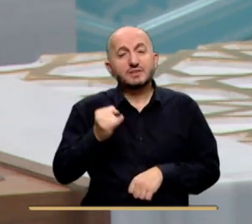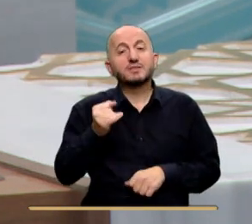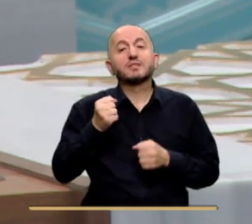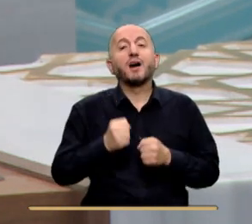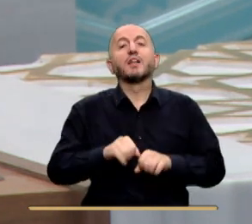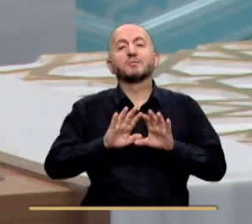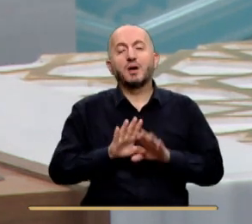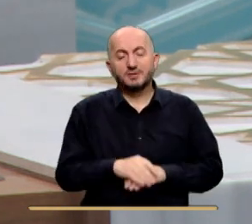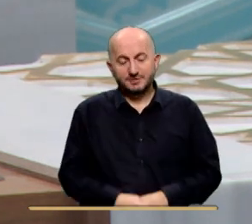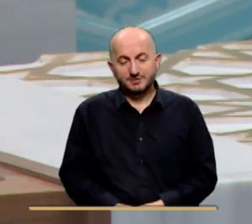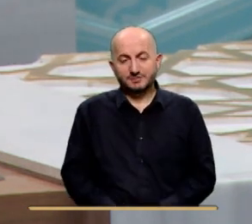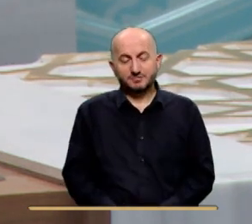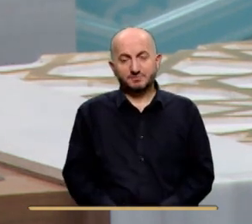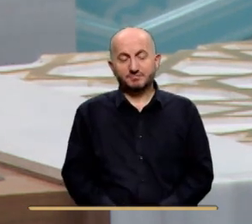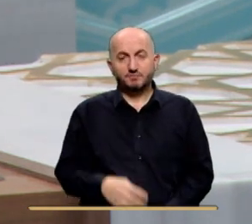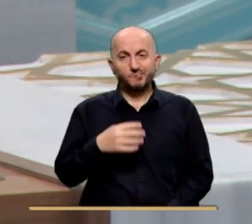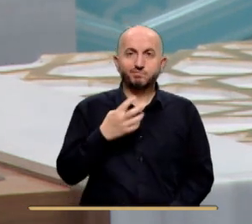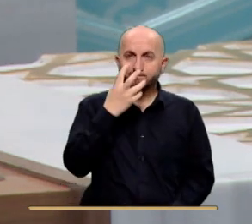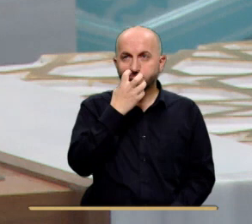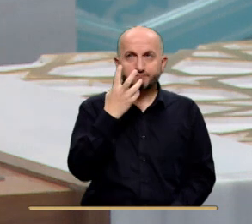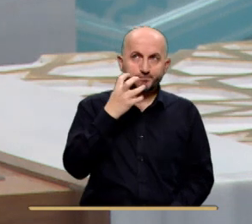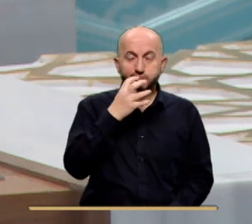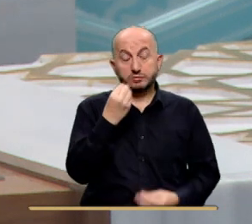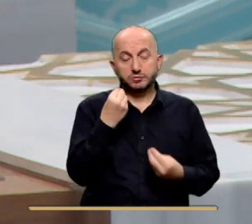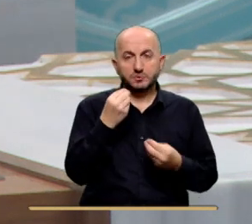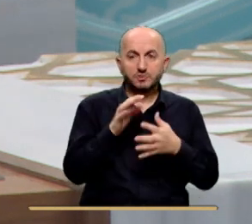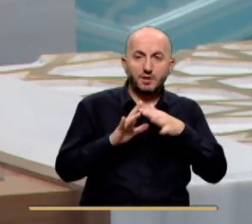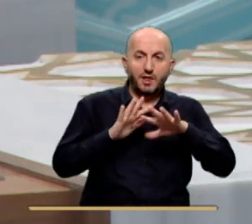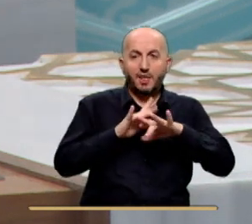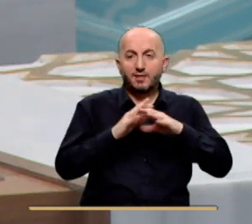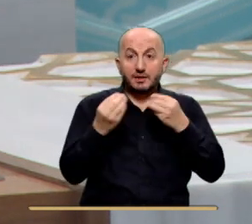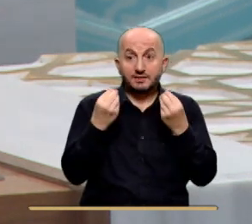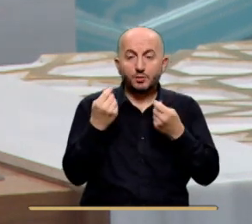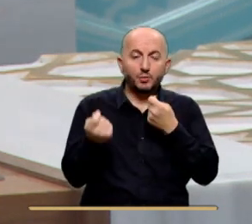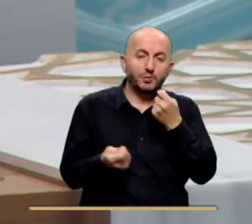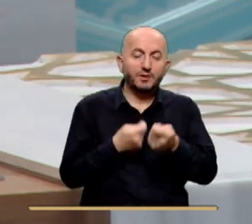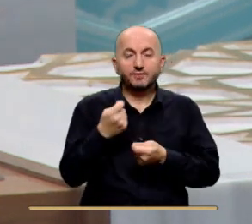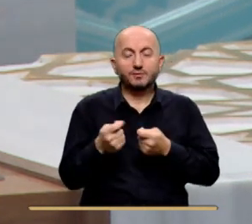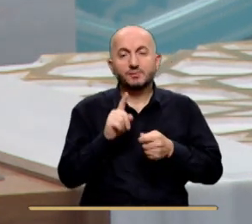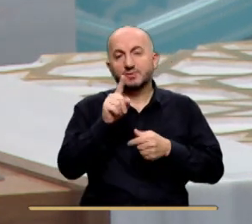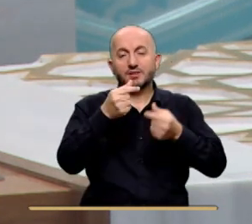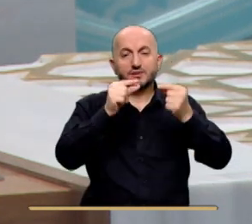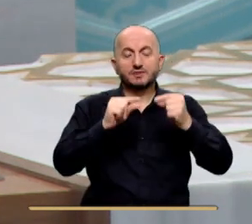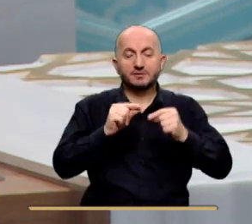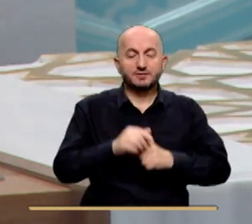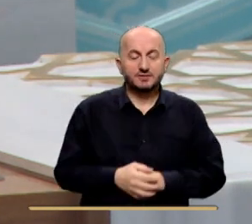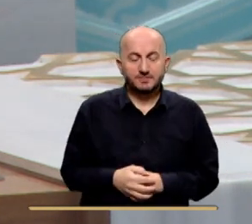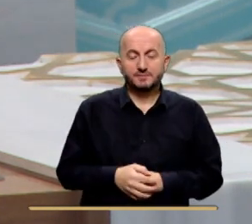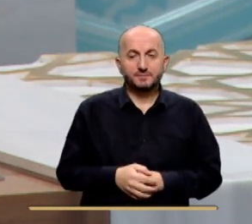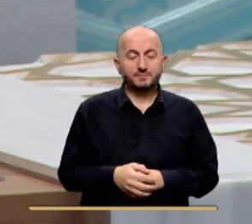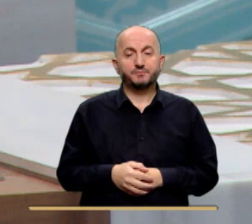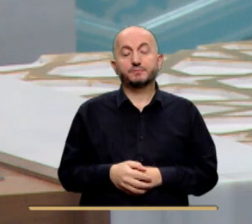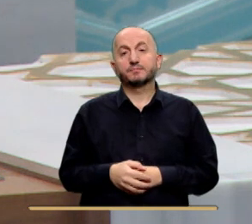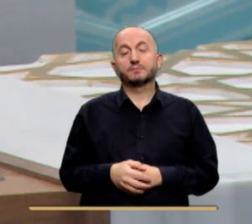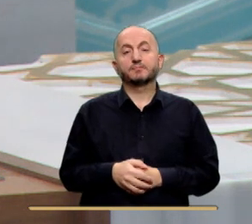kalmaz. Yine Efendimiz jest ve mimikleri çok iyi kullanıyor. El hareketlerini çok iyi kullanıyor. Hatta bir hadiste el müslimu lil müslimi